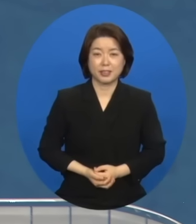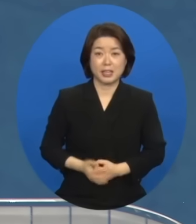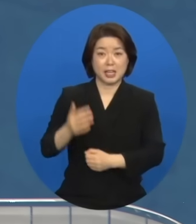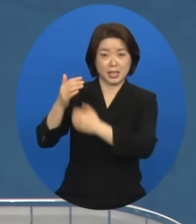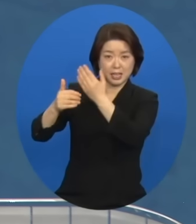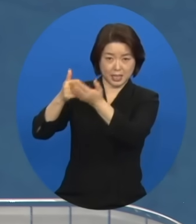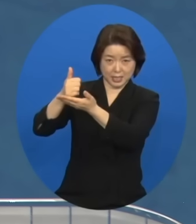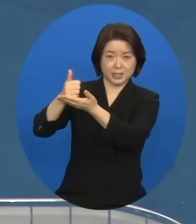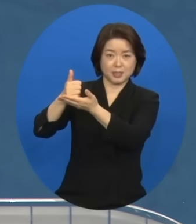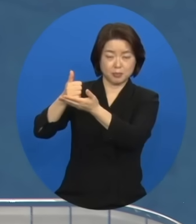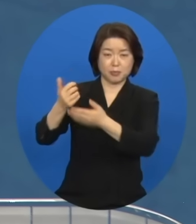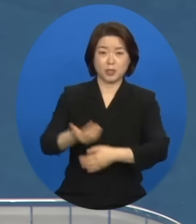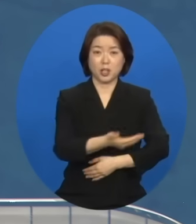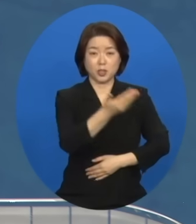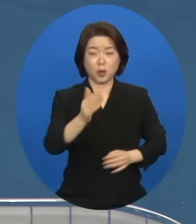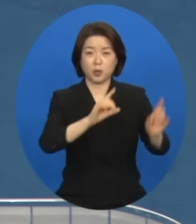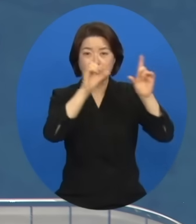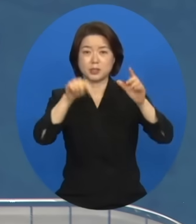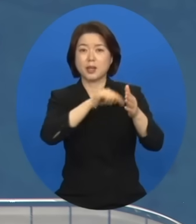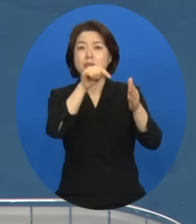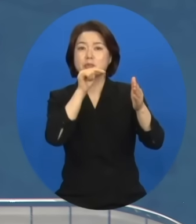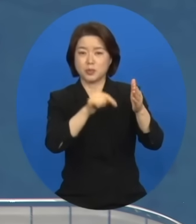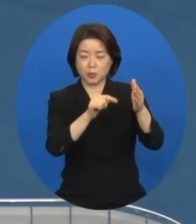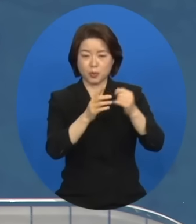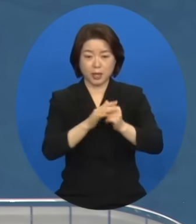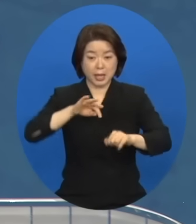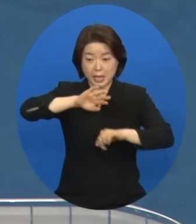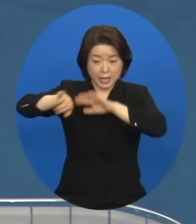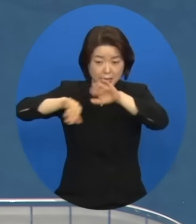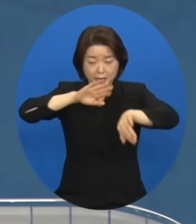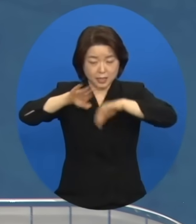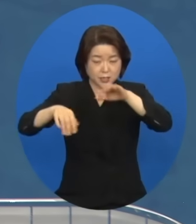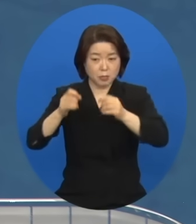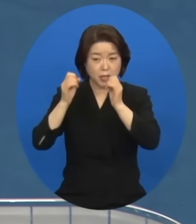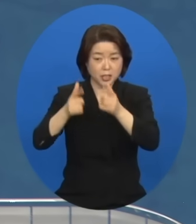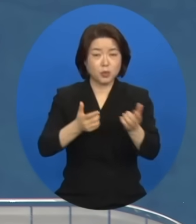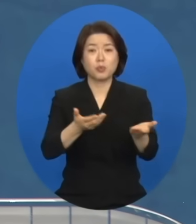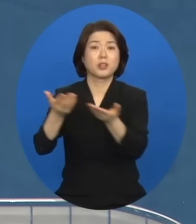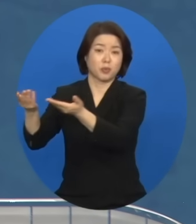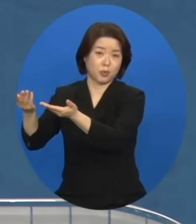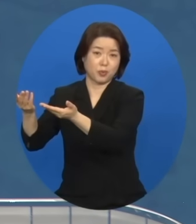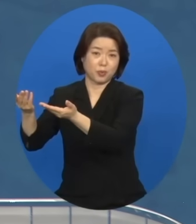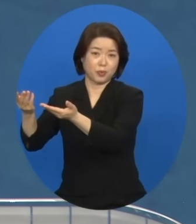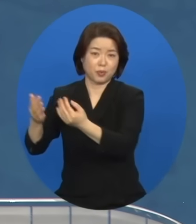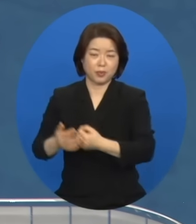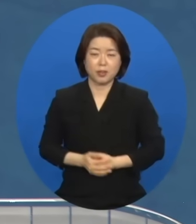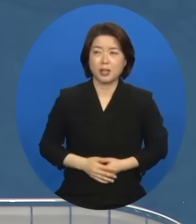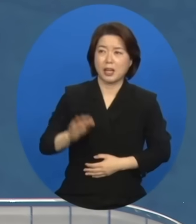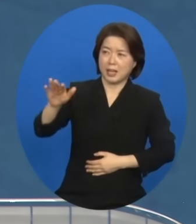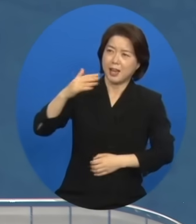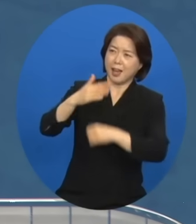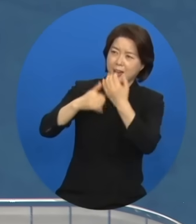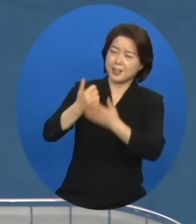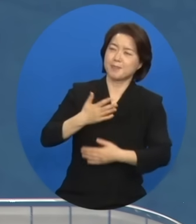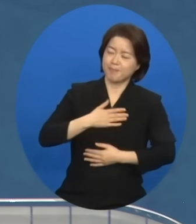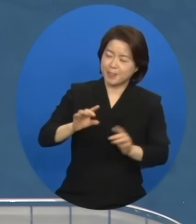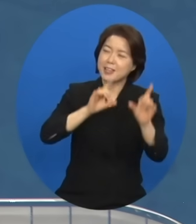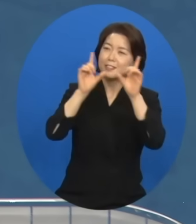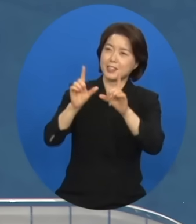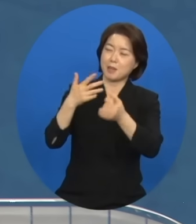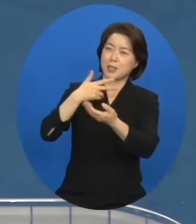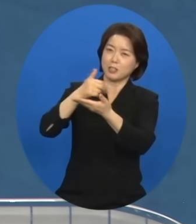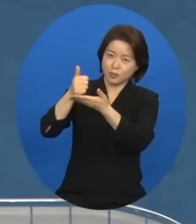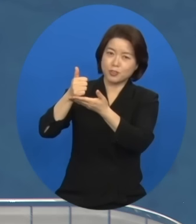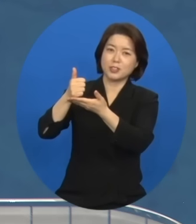하나님께서 여러분의 삶 속에 간섭할 기회를 드리는 거예요. 하나님, 내 삶에